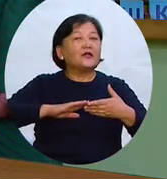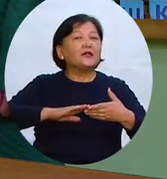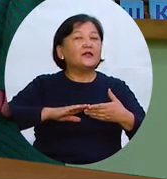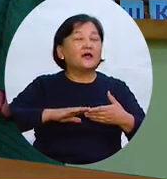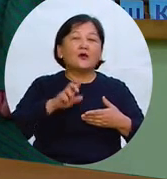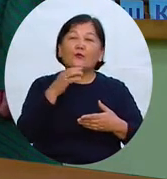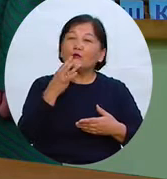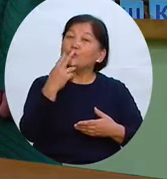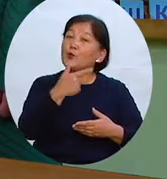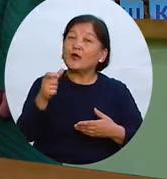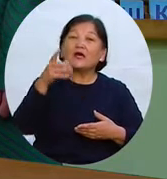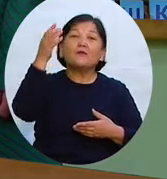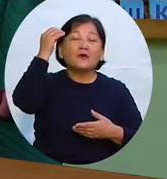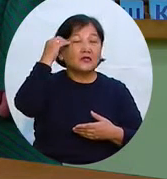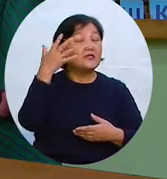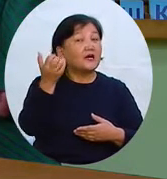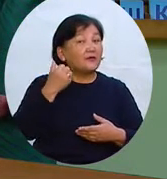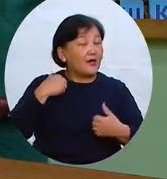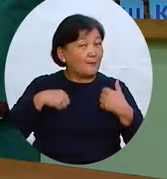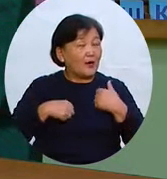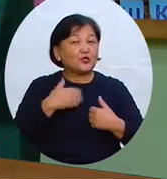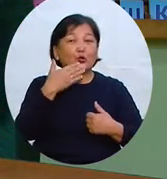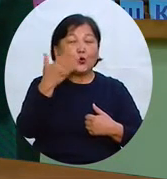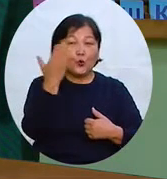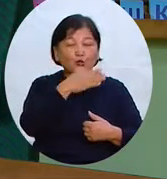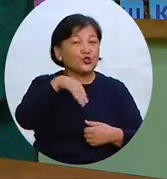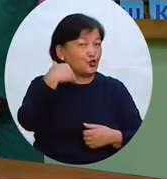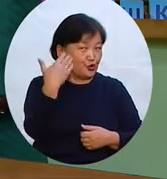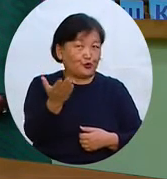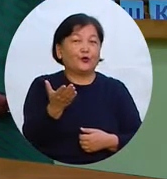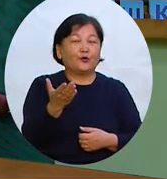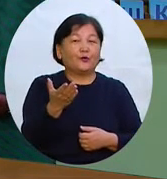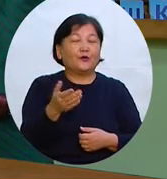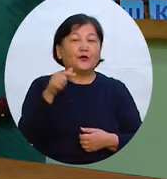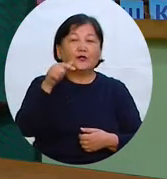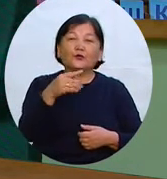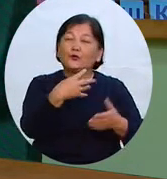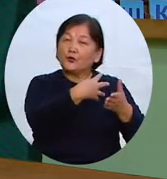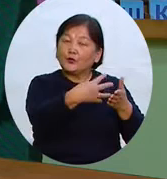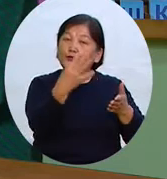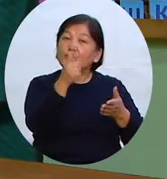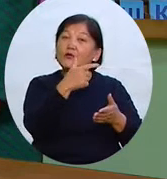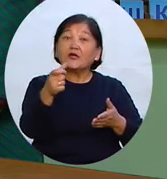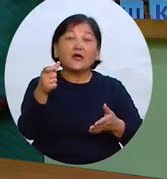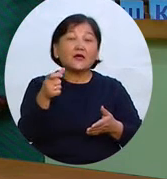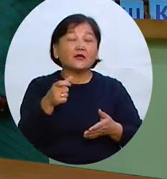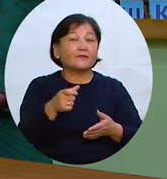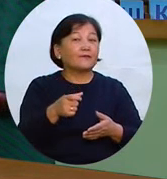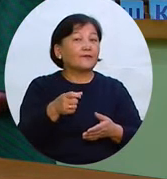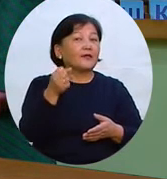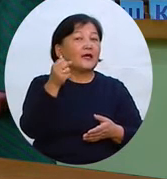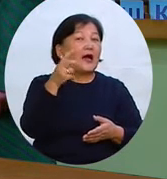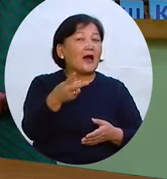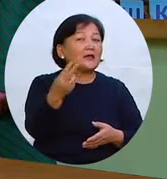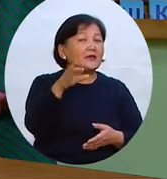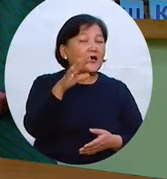Багш нь бас уншиж өглөө. За, тэгвэл дахиад бүгдөө та нар энэ шүлгийг сонссон чинь алтар, алтуур